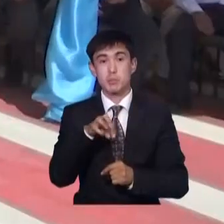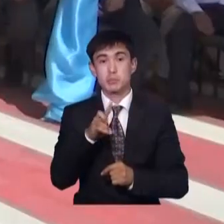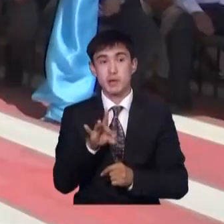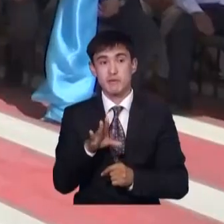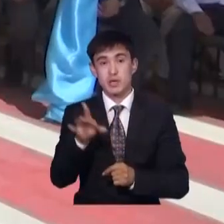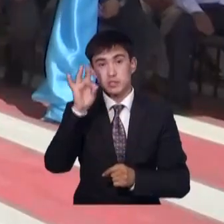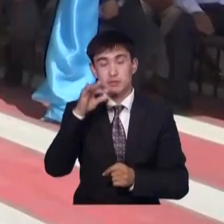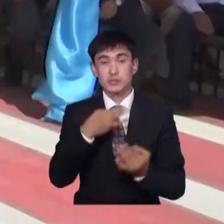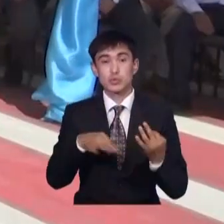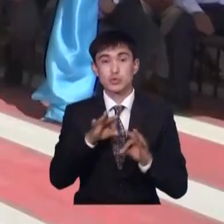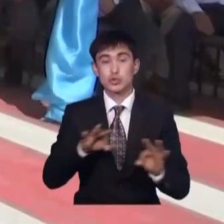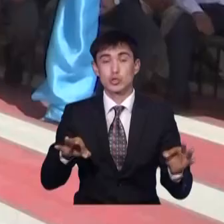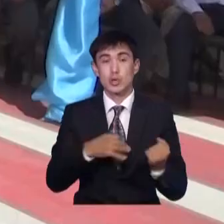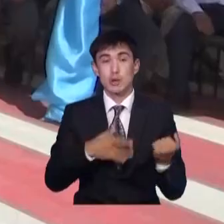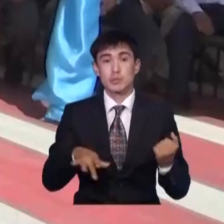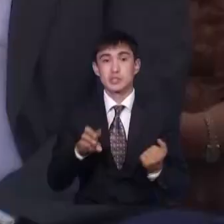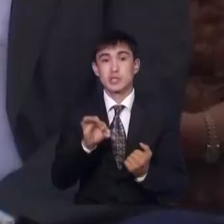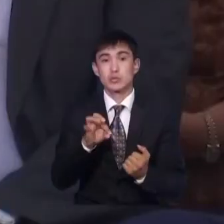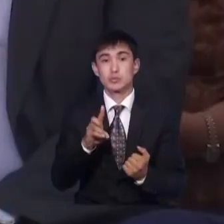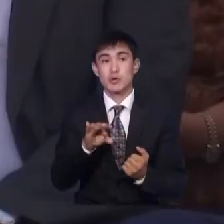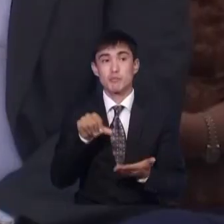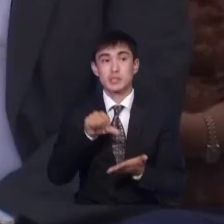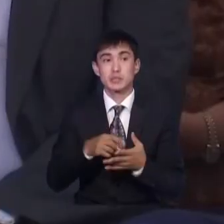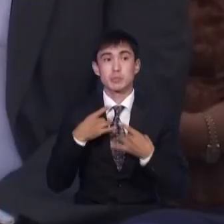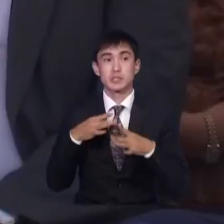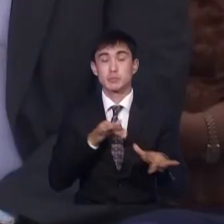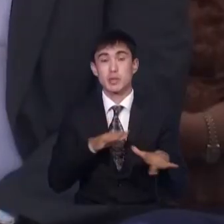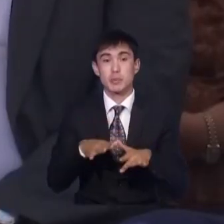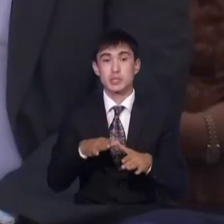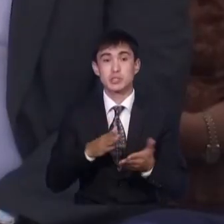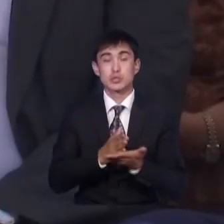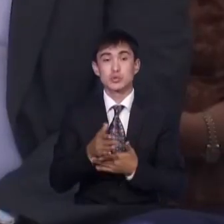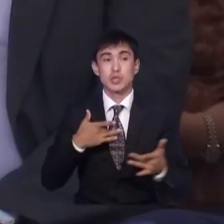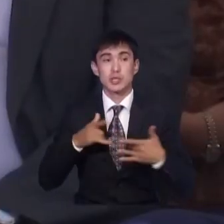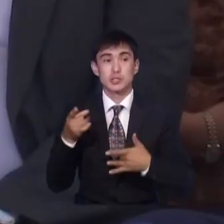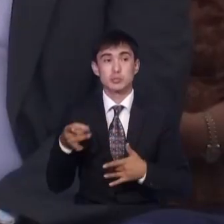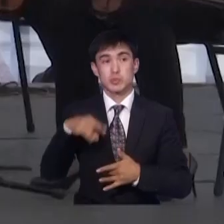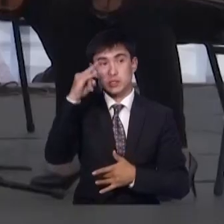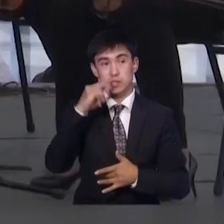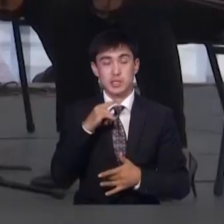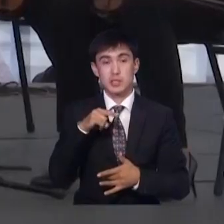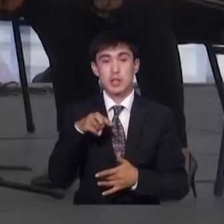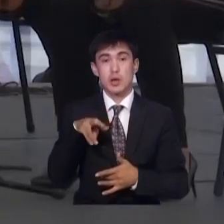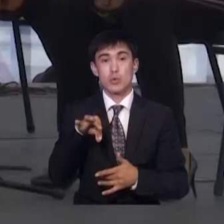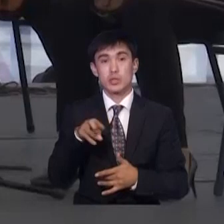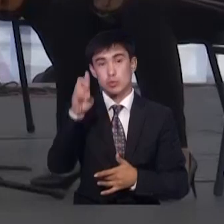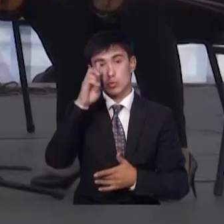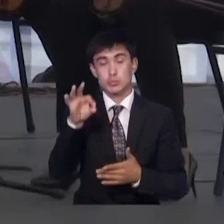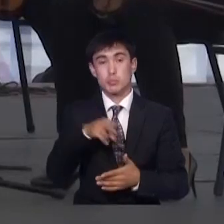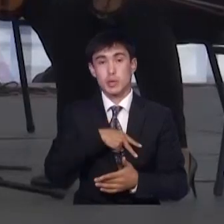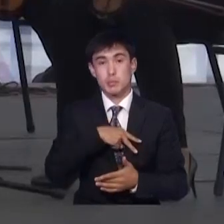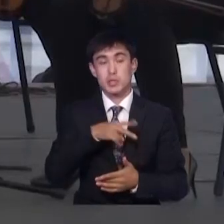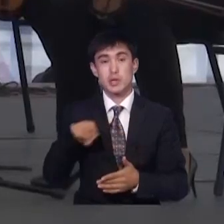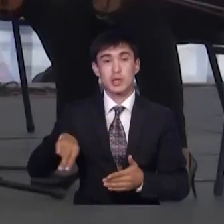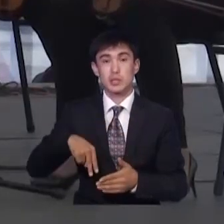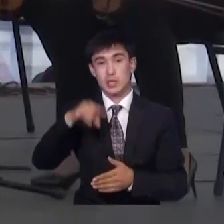и известный киши-композитор Сакен Турспеков. Посетил праздничное мероприятие и заслуженный артист Республики Казахстан, лауреат государственной премии,